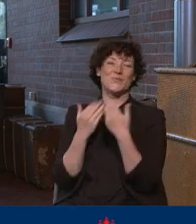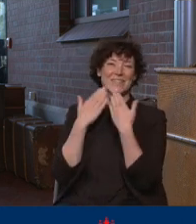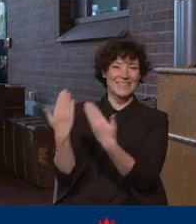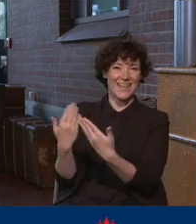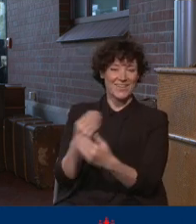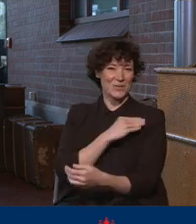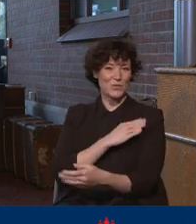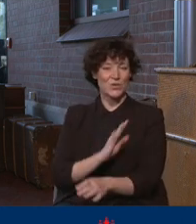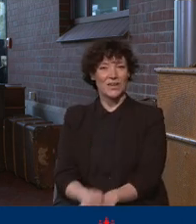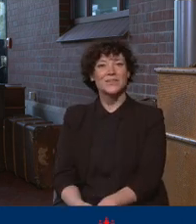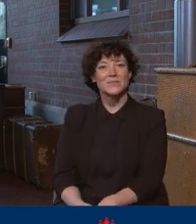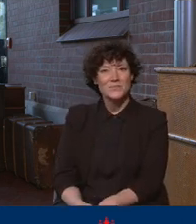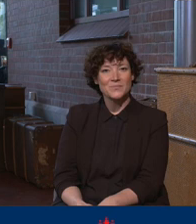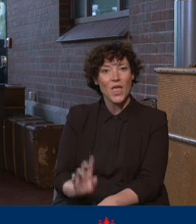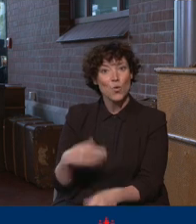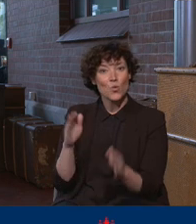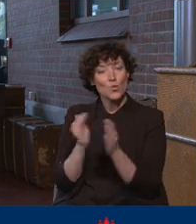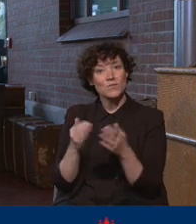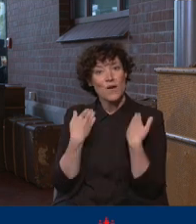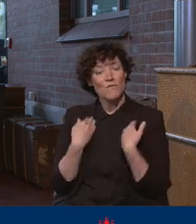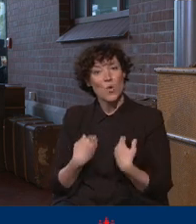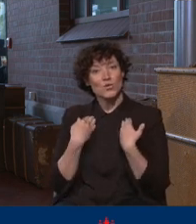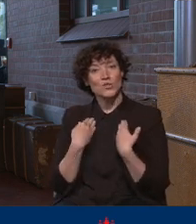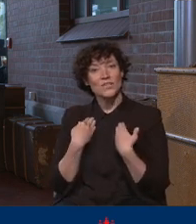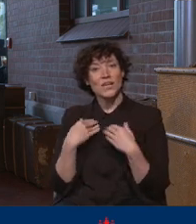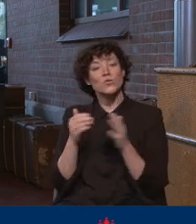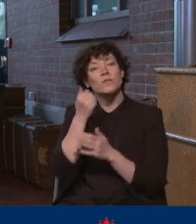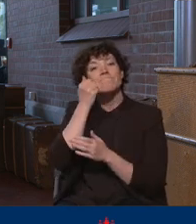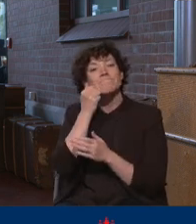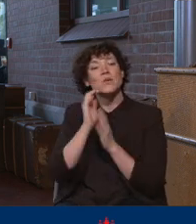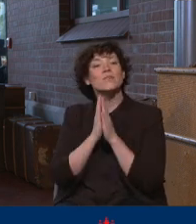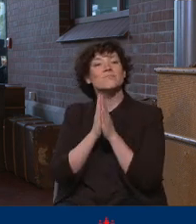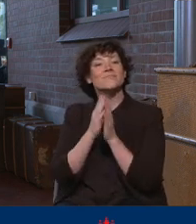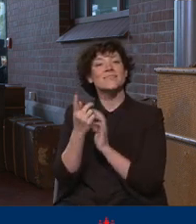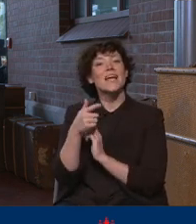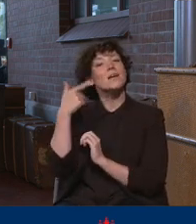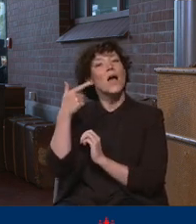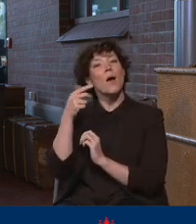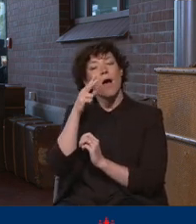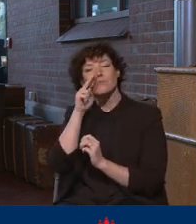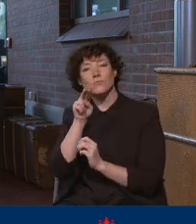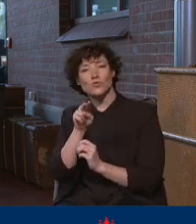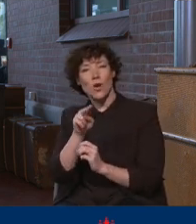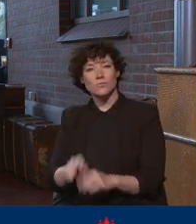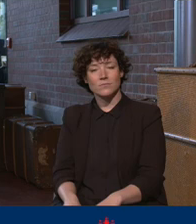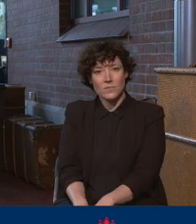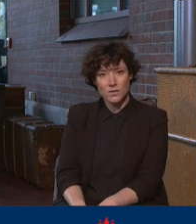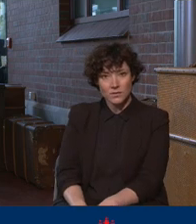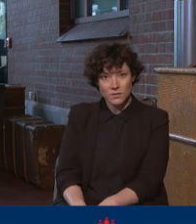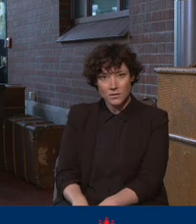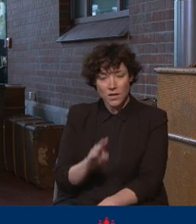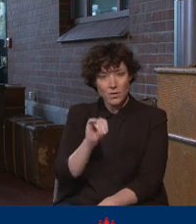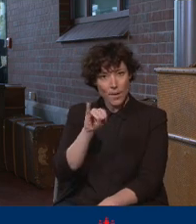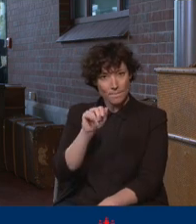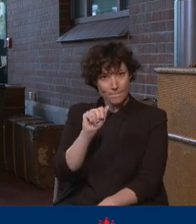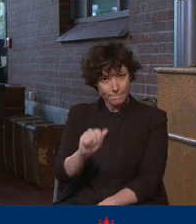hinweis wenn sie auch kurz vorstellen bitte und mit denen die kamera gucken dann ja ich weiß maria und